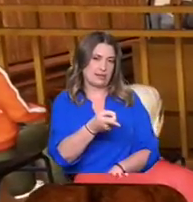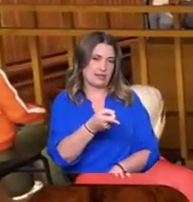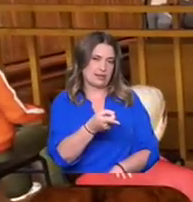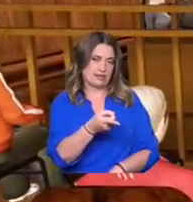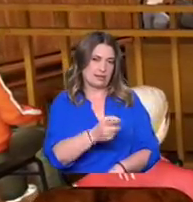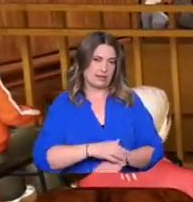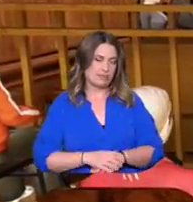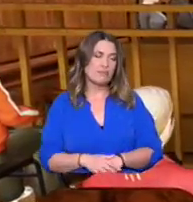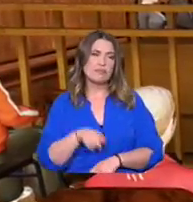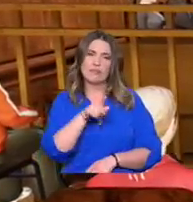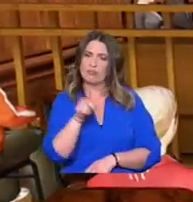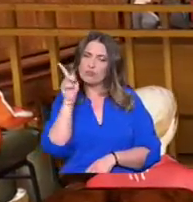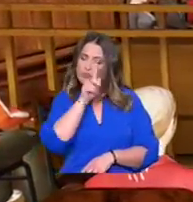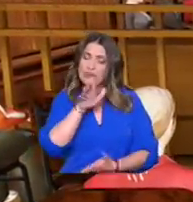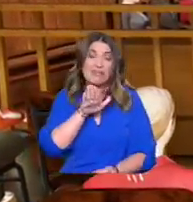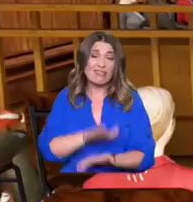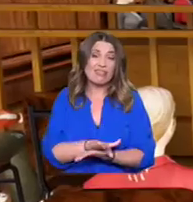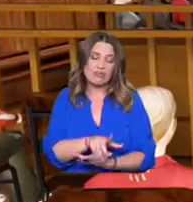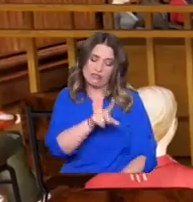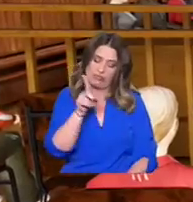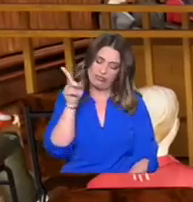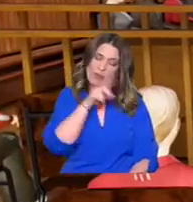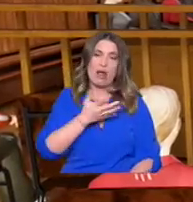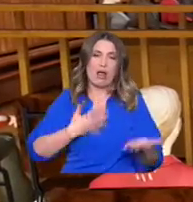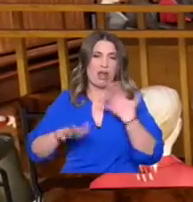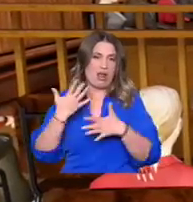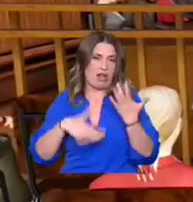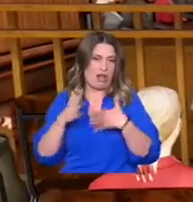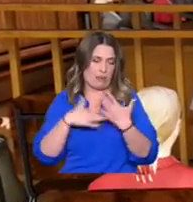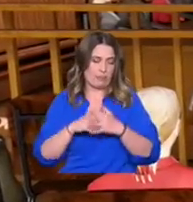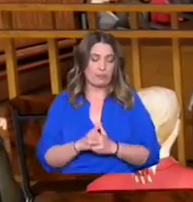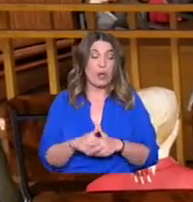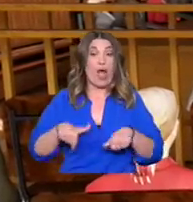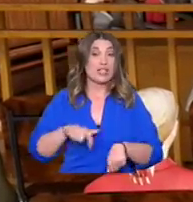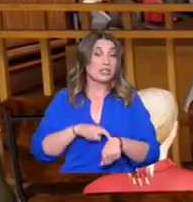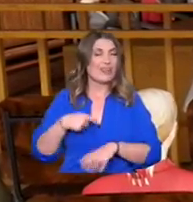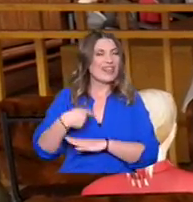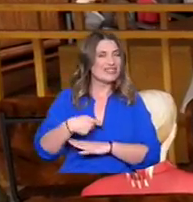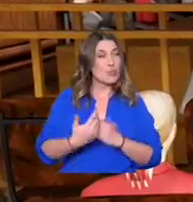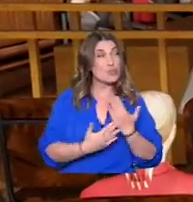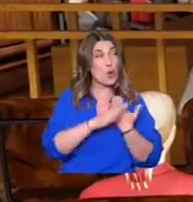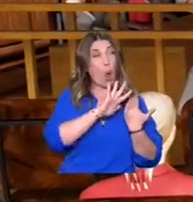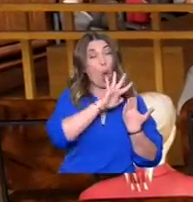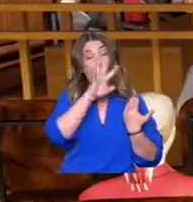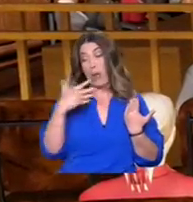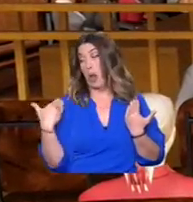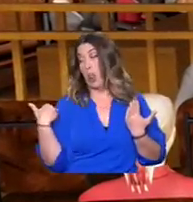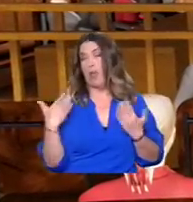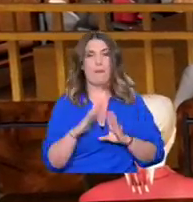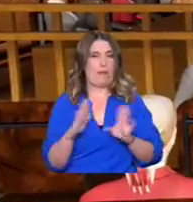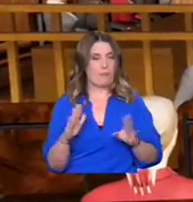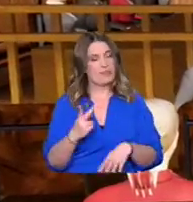την κυρία Καρατζά. Η διαδικασία σήμερα ολοκληρώθηκε πριν από μερικά λεπτά. Να δούμε ένα κομμάτι από τις δηλώσεις που έκανε ο κύριος